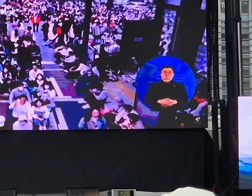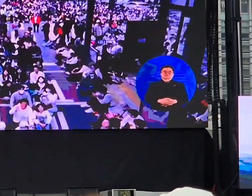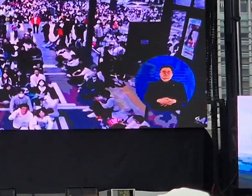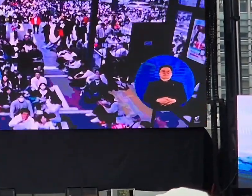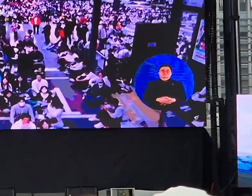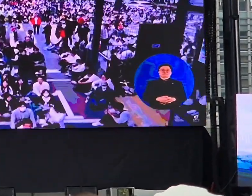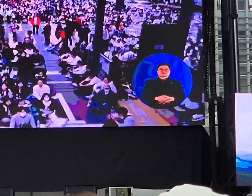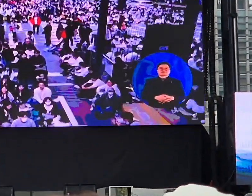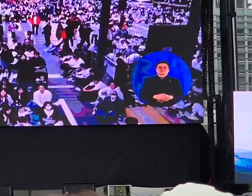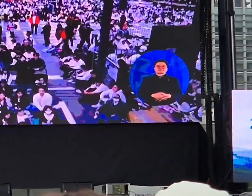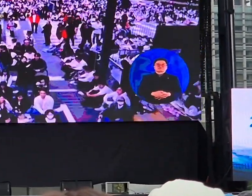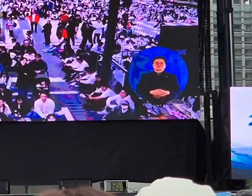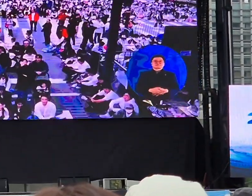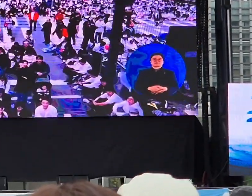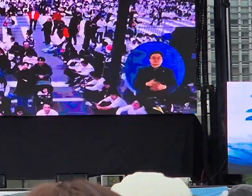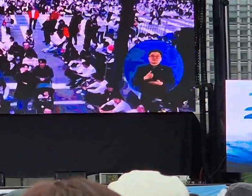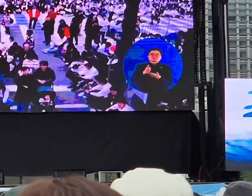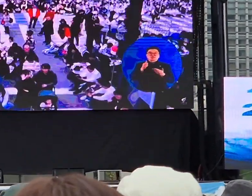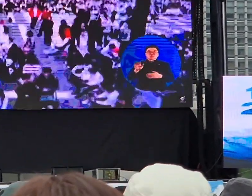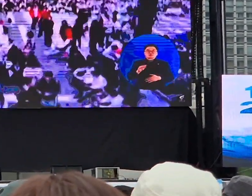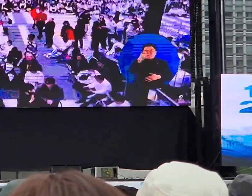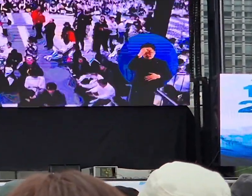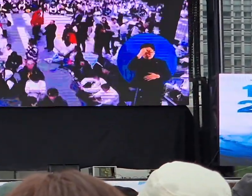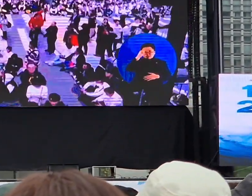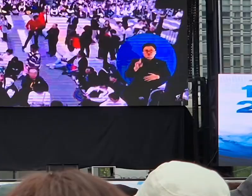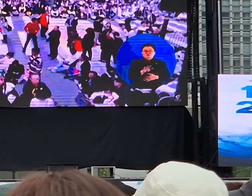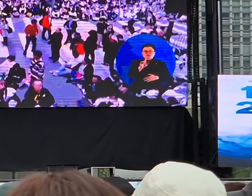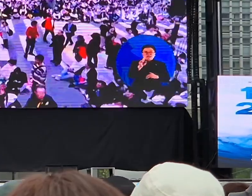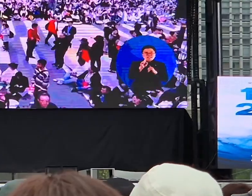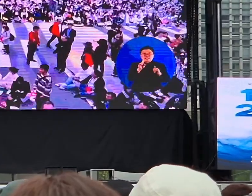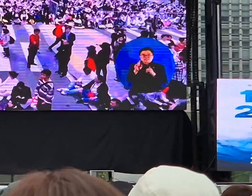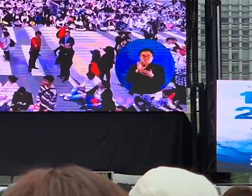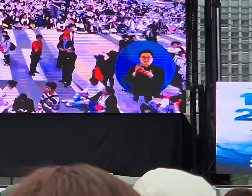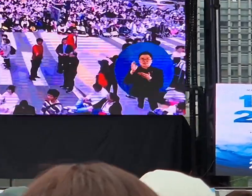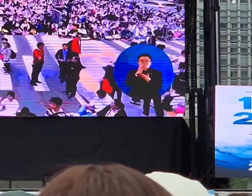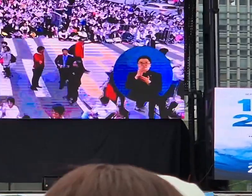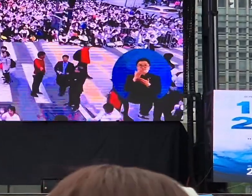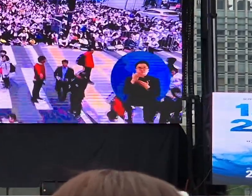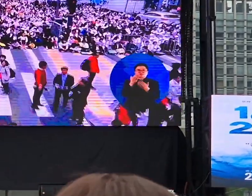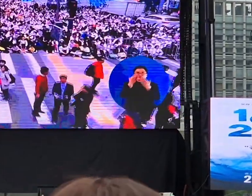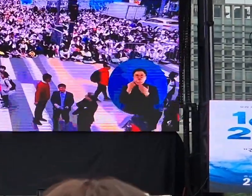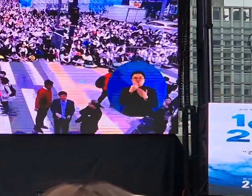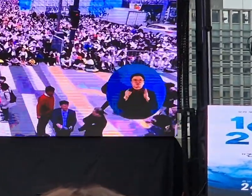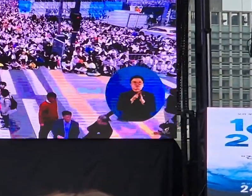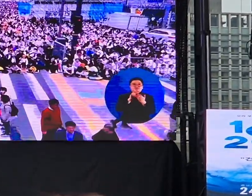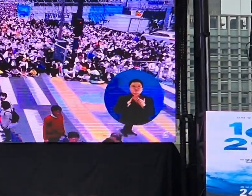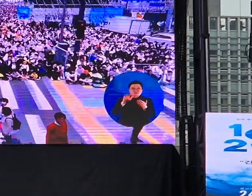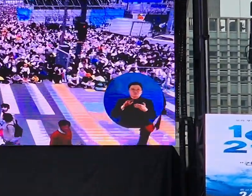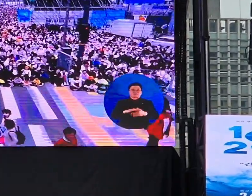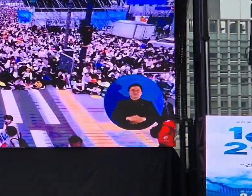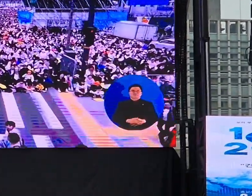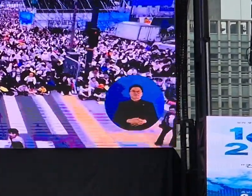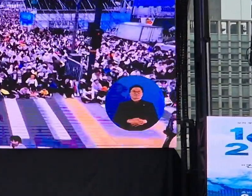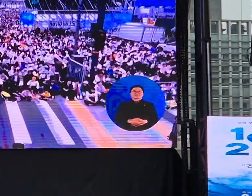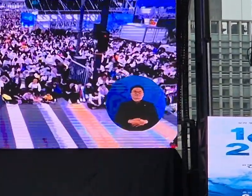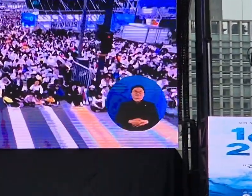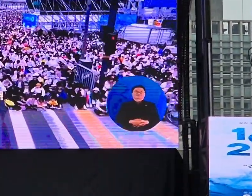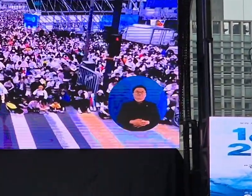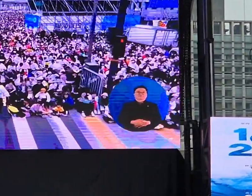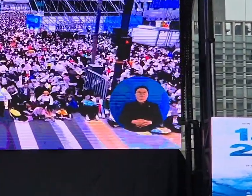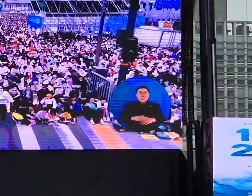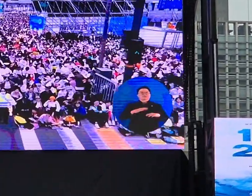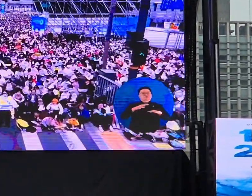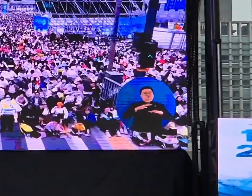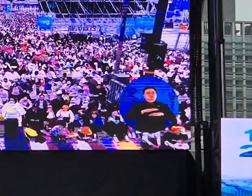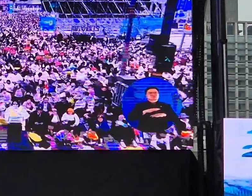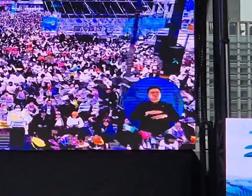answer your prayers. 주님께서 우리의 기도를 사용하실 줄 믿습니다. Do not fear. 두려워